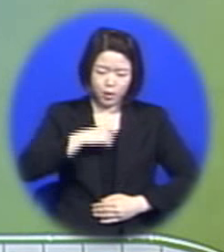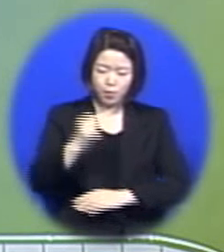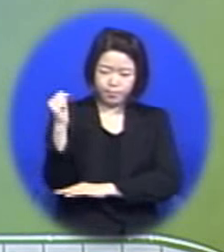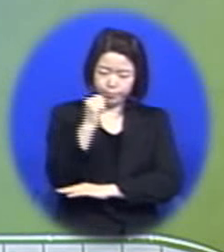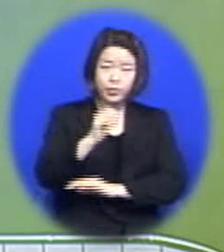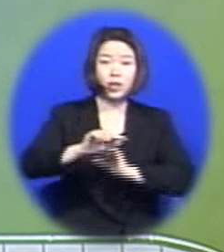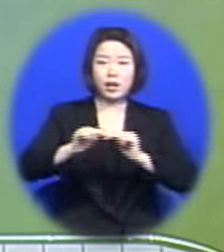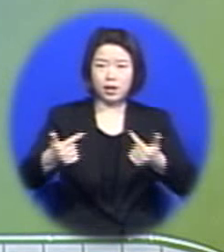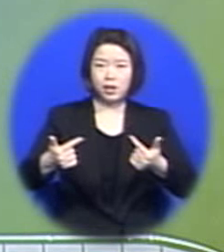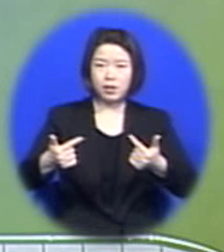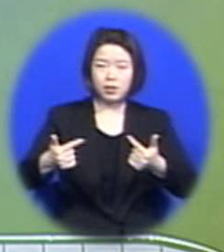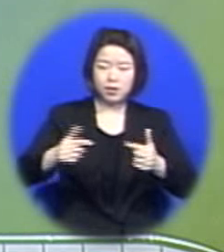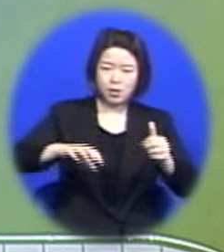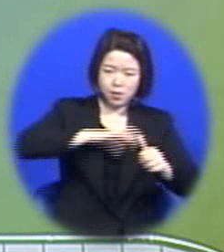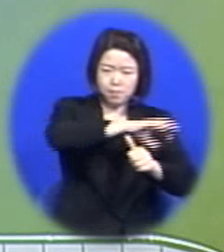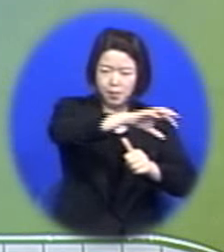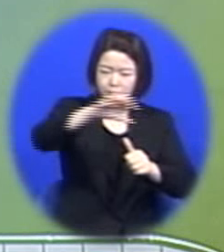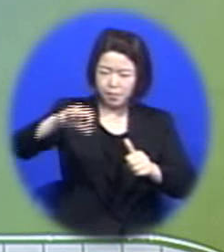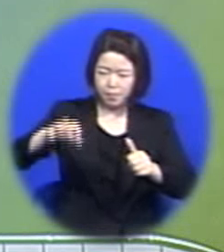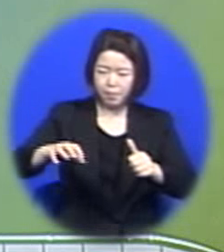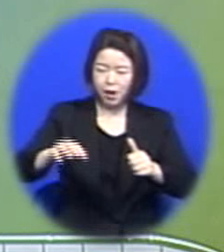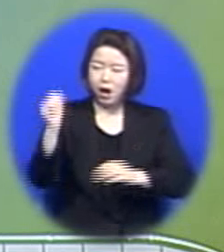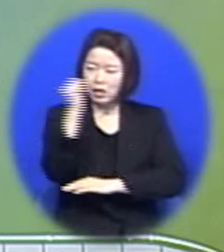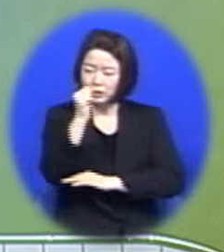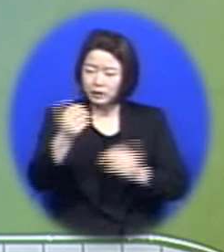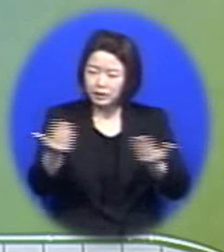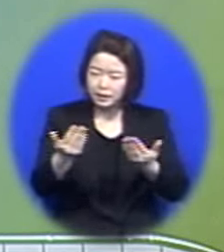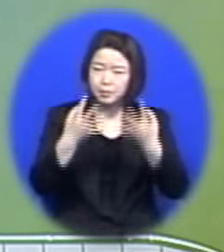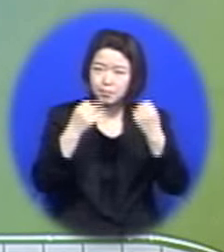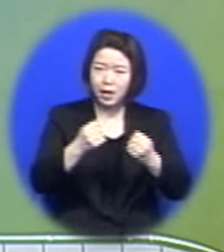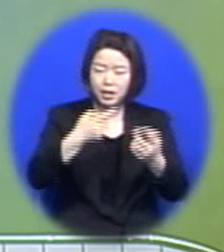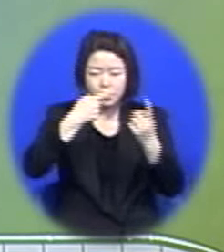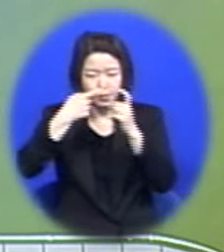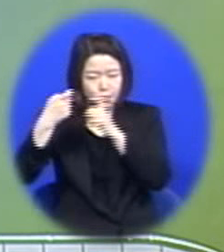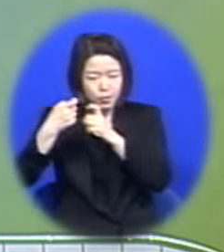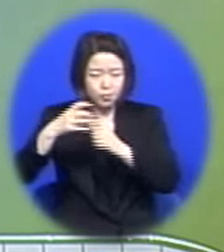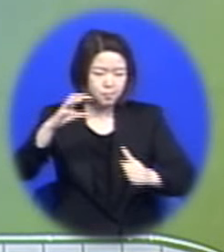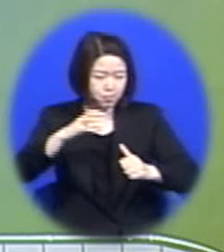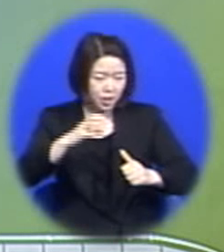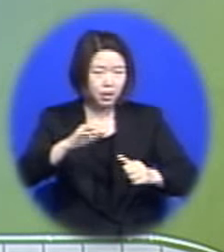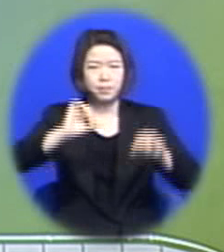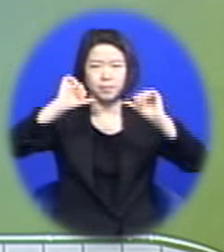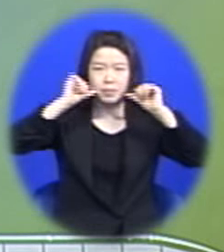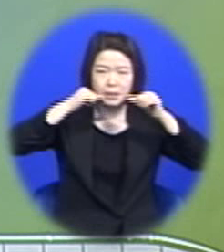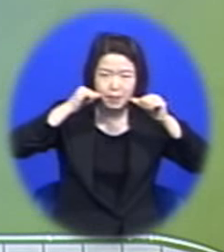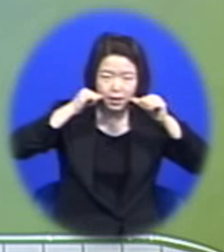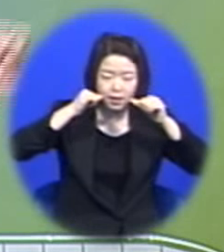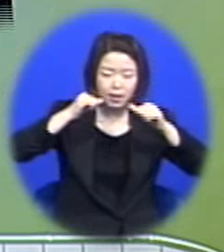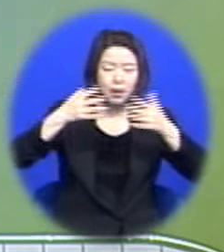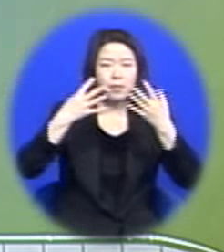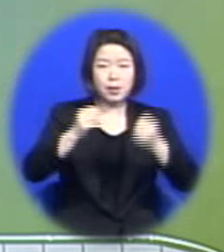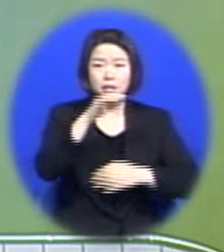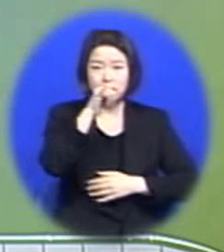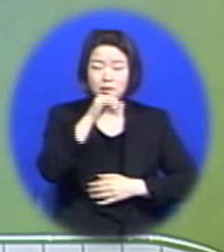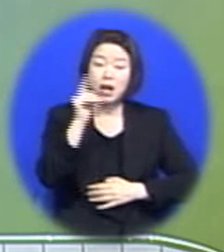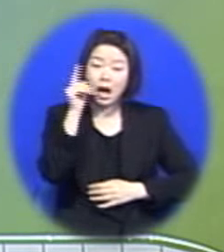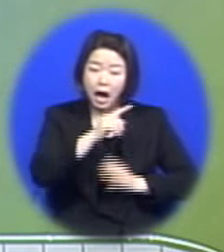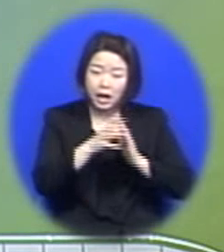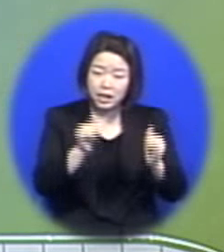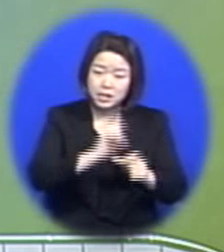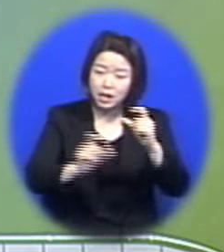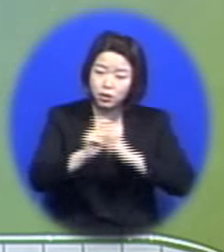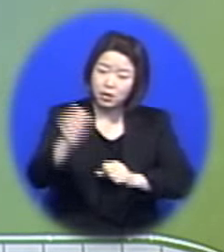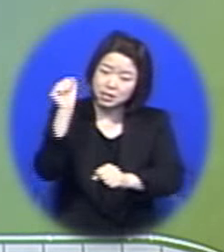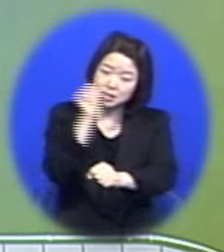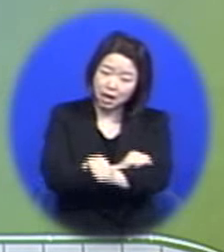않습니다. 사방에 흔들 일들이 많지요. 유혹도 있고 핍박도 있고 조롱도 있고 악한 자가 더 잘 되는 걸